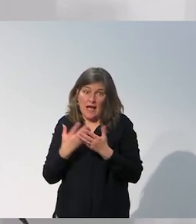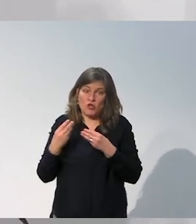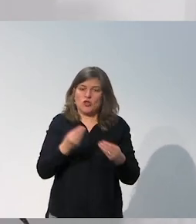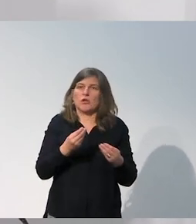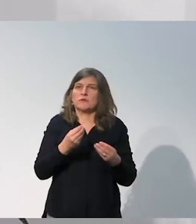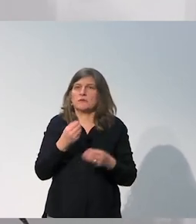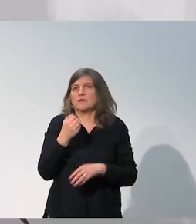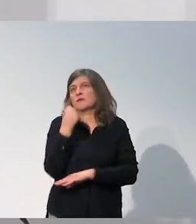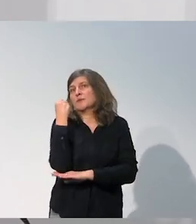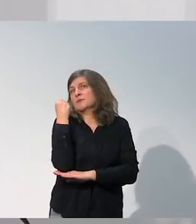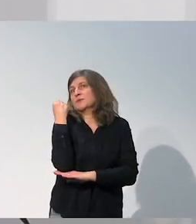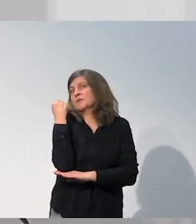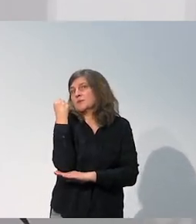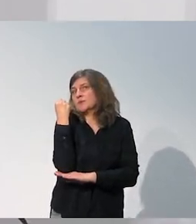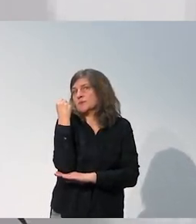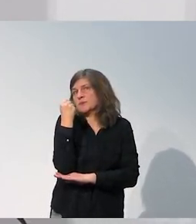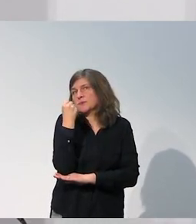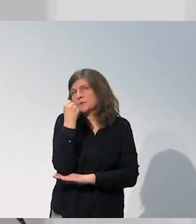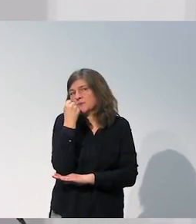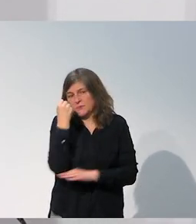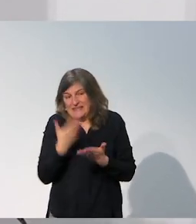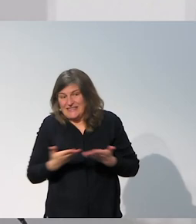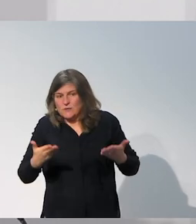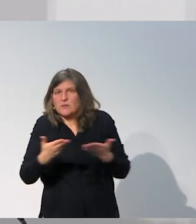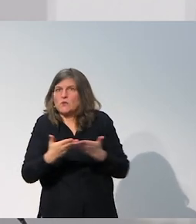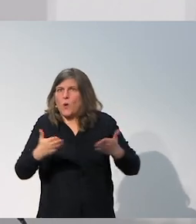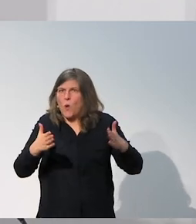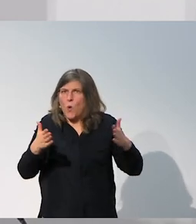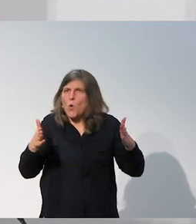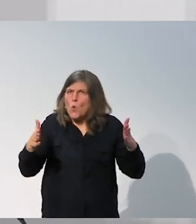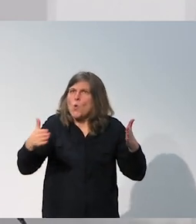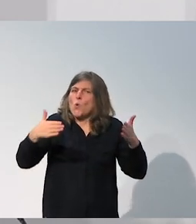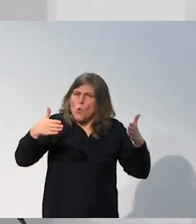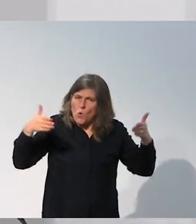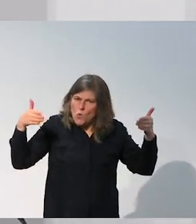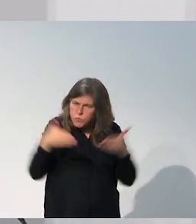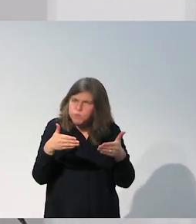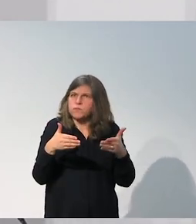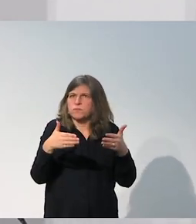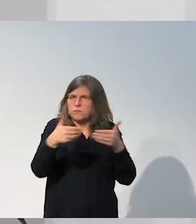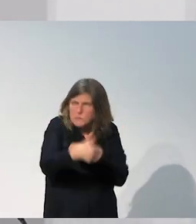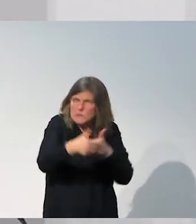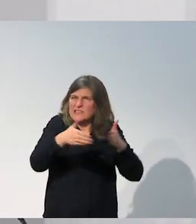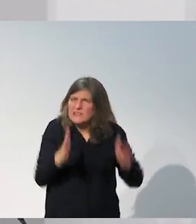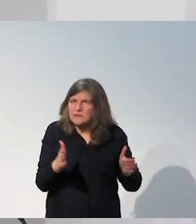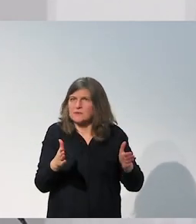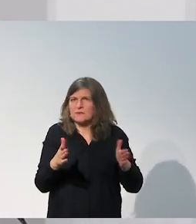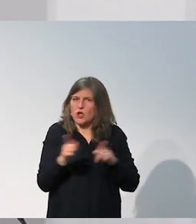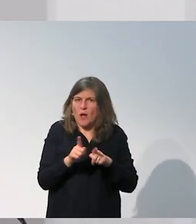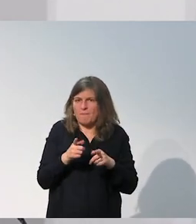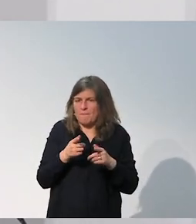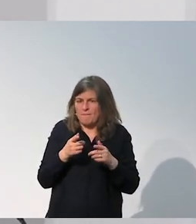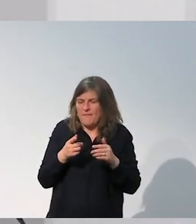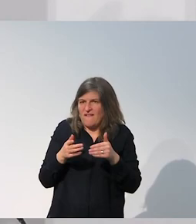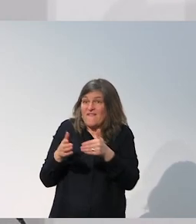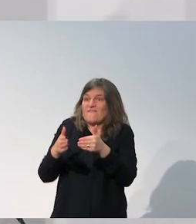hein, la situation, le huis clos, c'est un tour supplémentaire d'écrou, en quelque